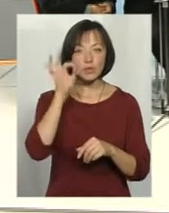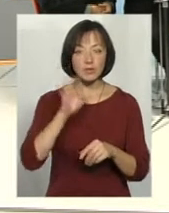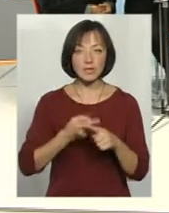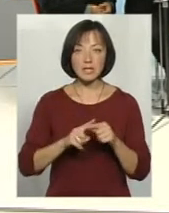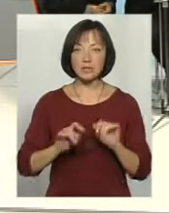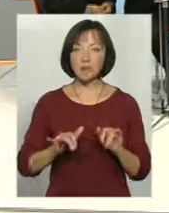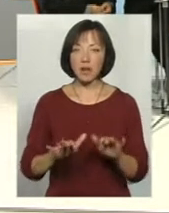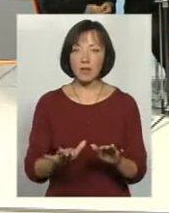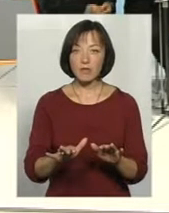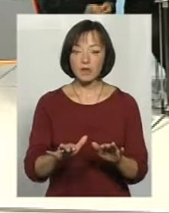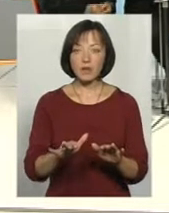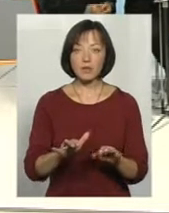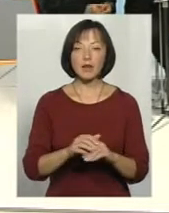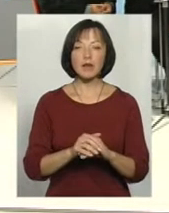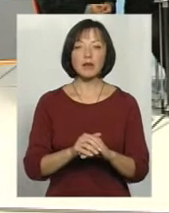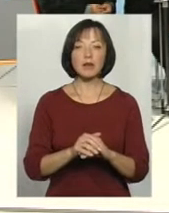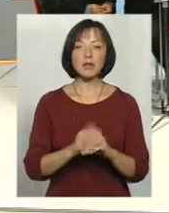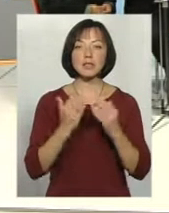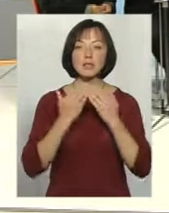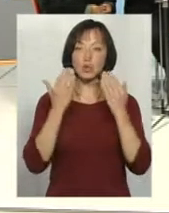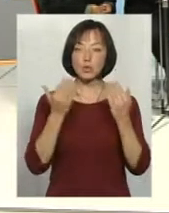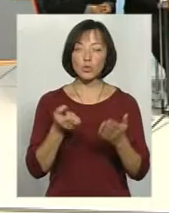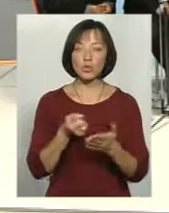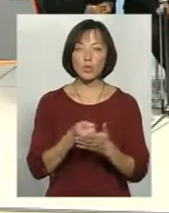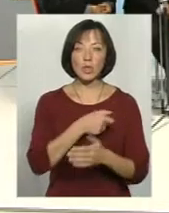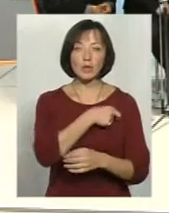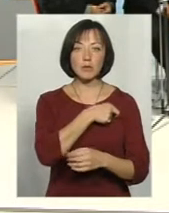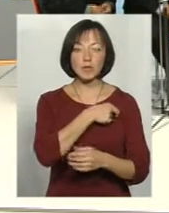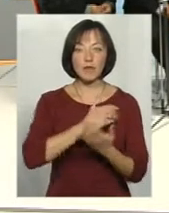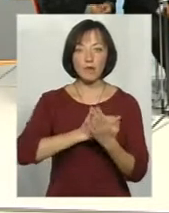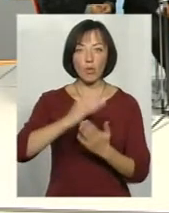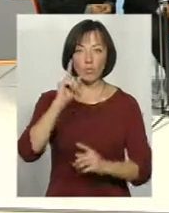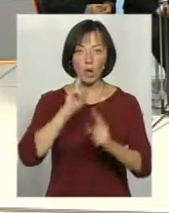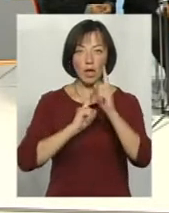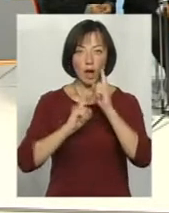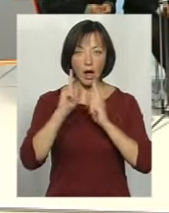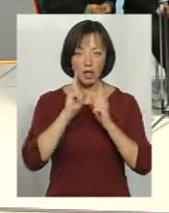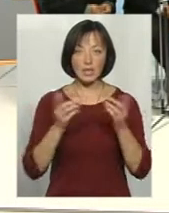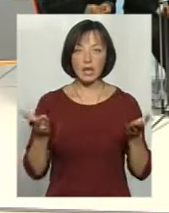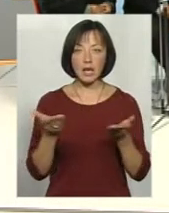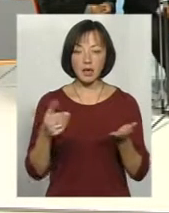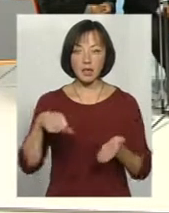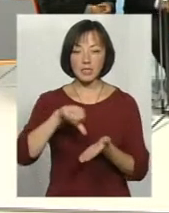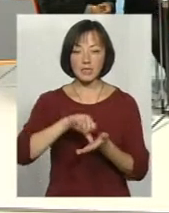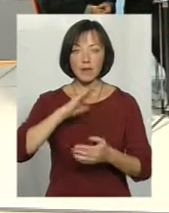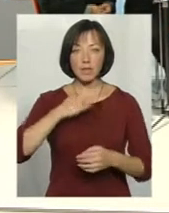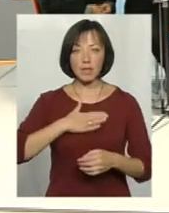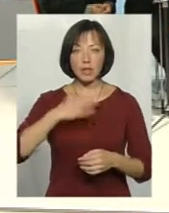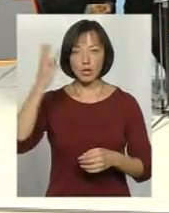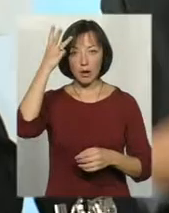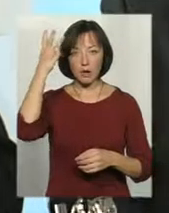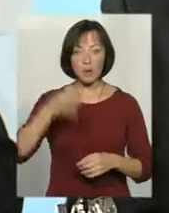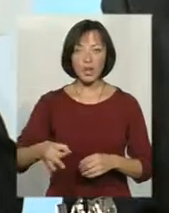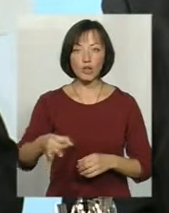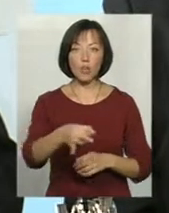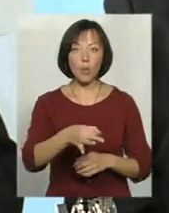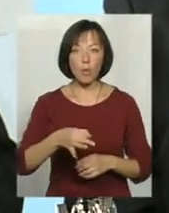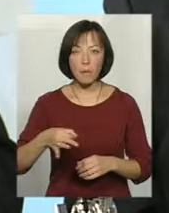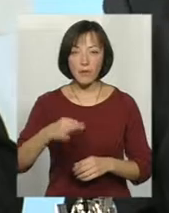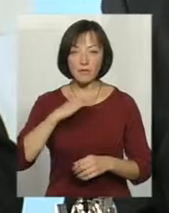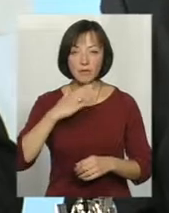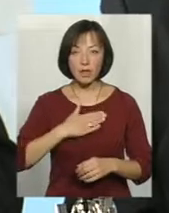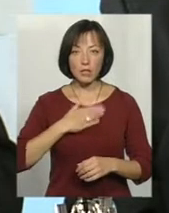справах, старших людей, звернулися до депутатів Верховної Ради, які представляють нашу Хмельниччину в